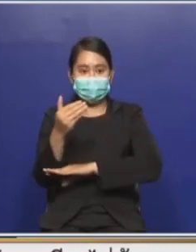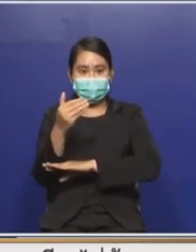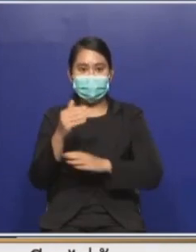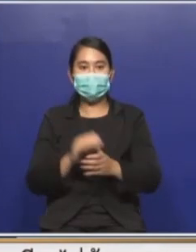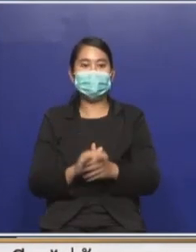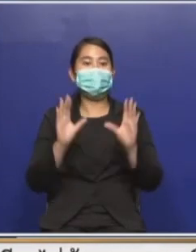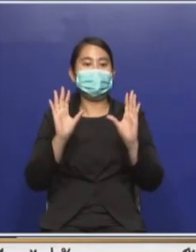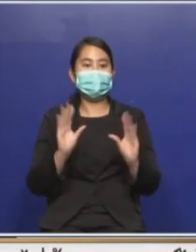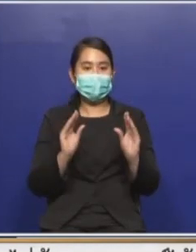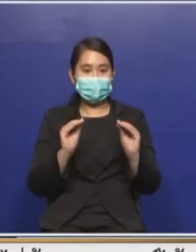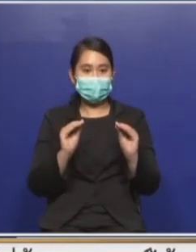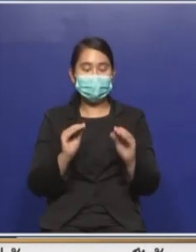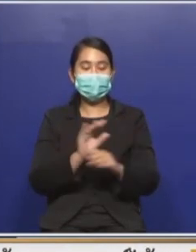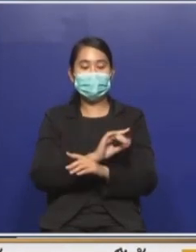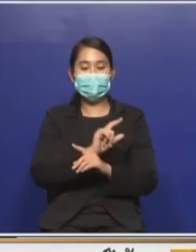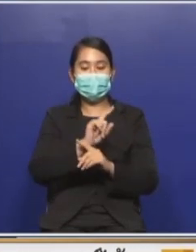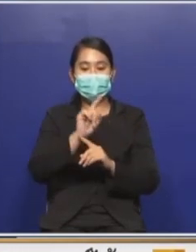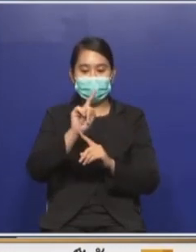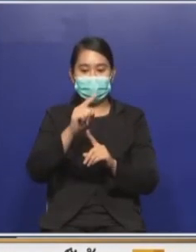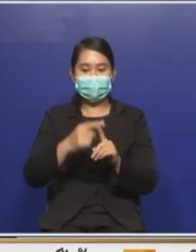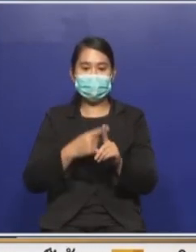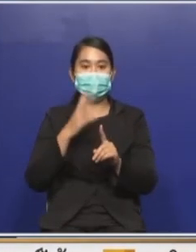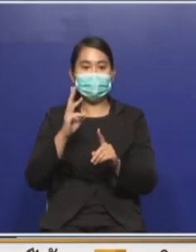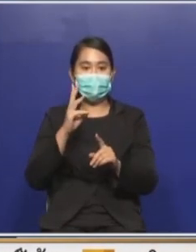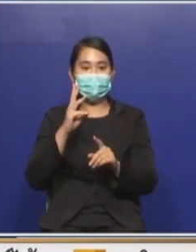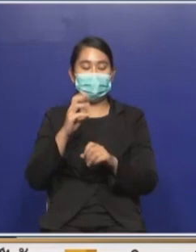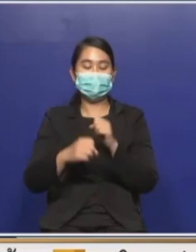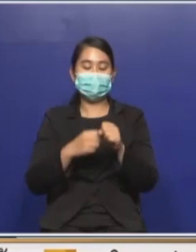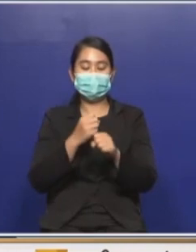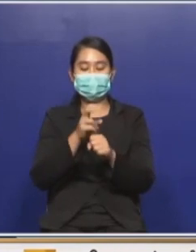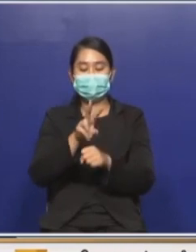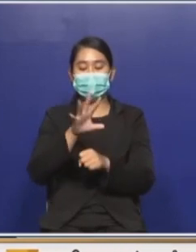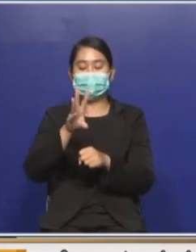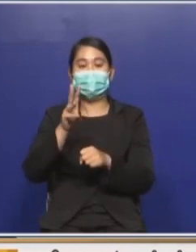ประชุมวันที่1 มิถุนา 2563